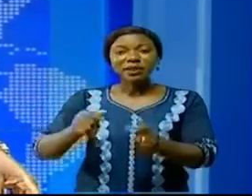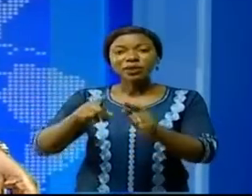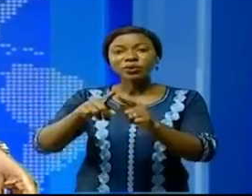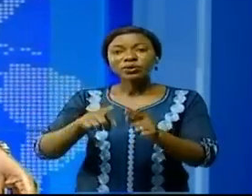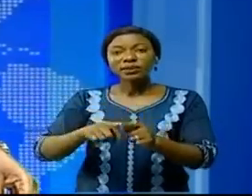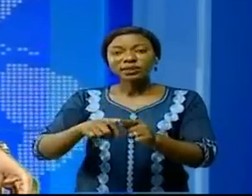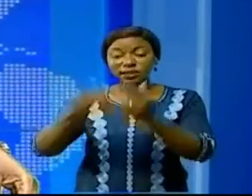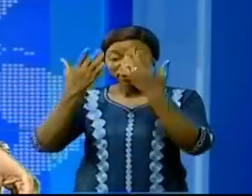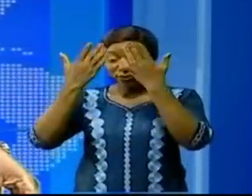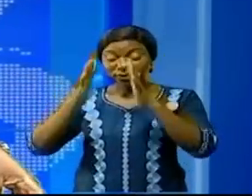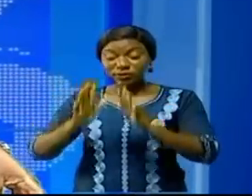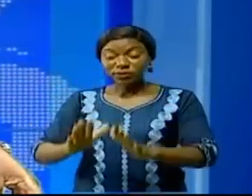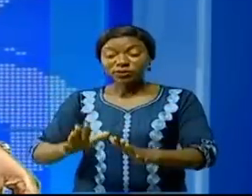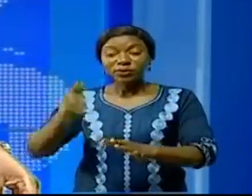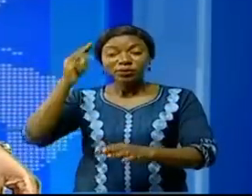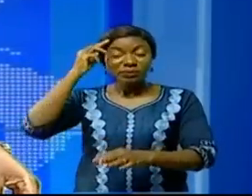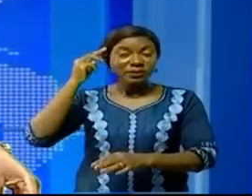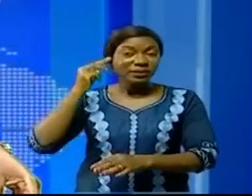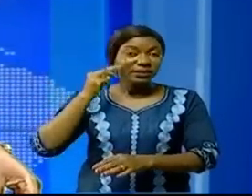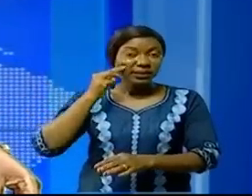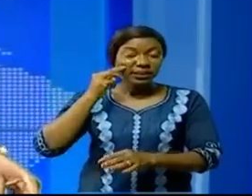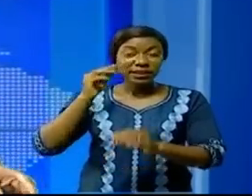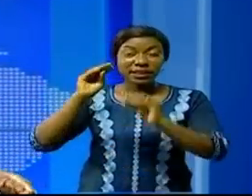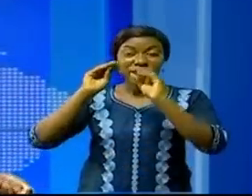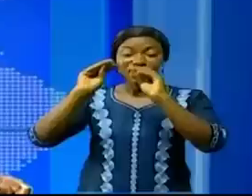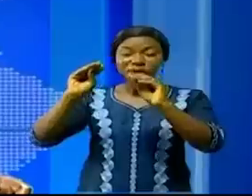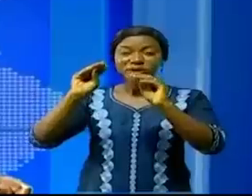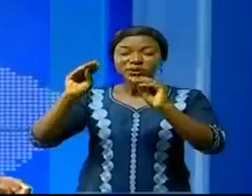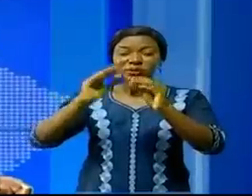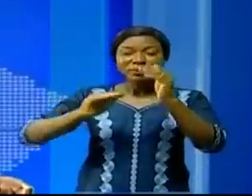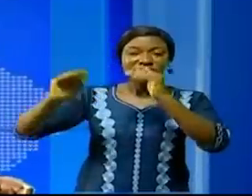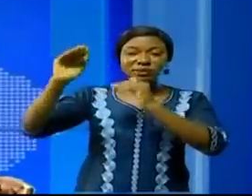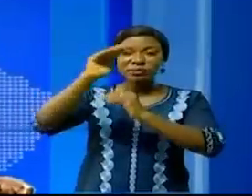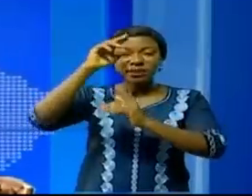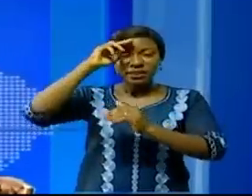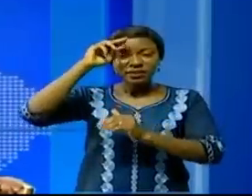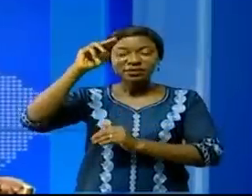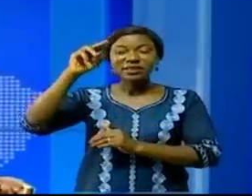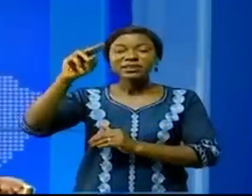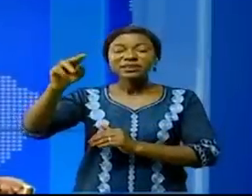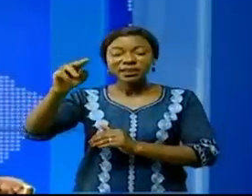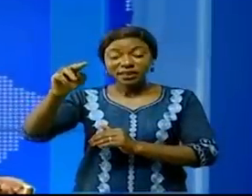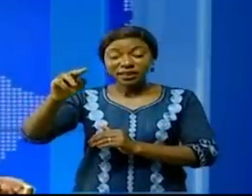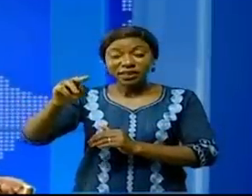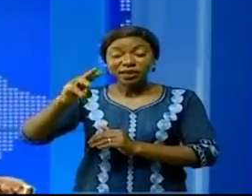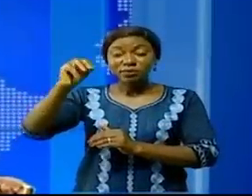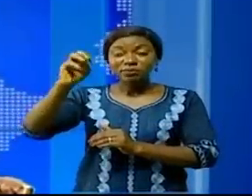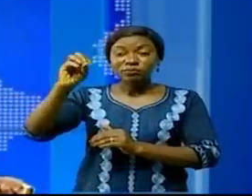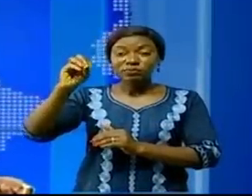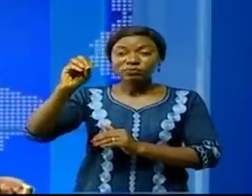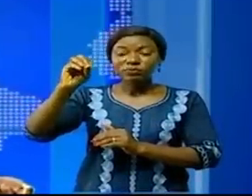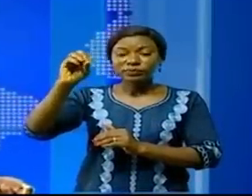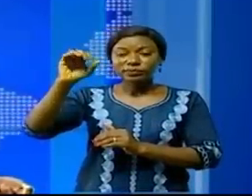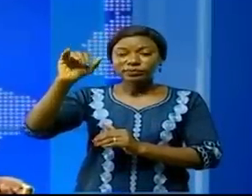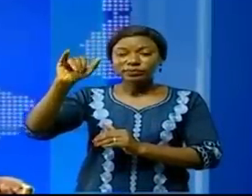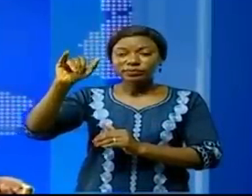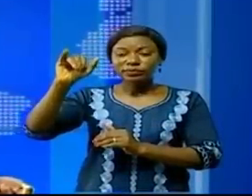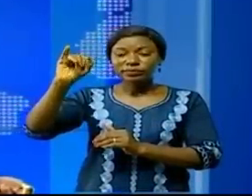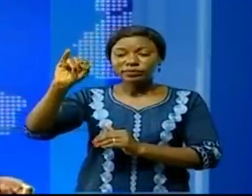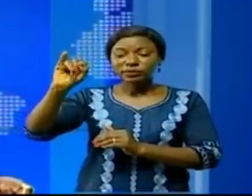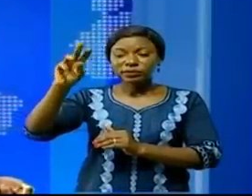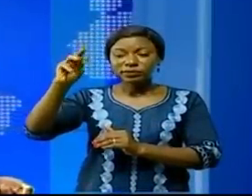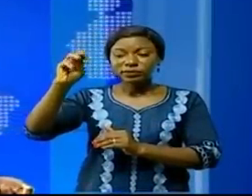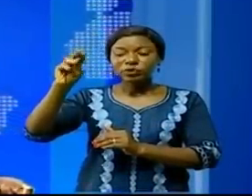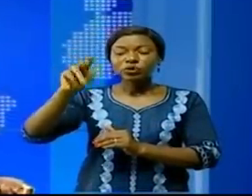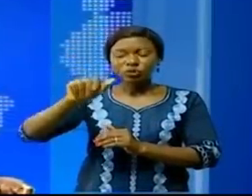des étudiants. Le ministre de l'Enseignement supérieur et universitaire, Moïndo Zangui, a posé la première pierre